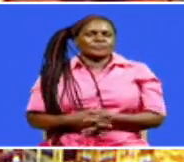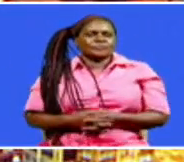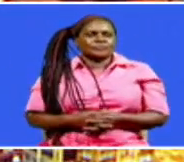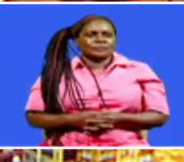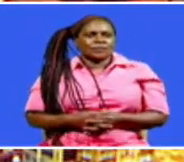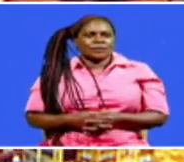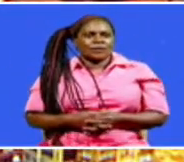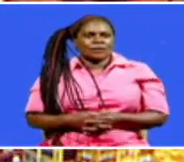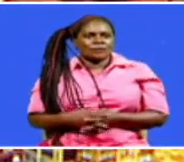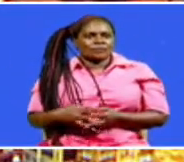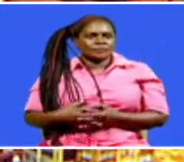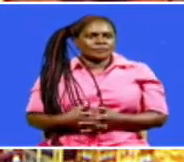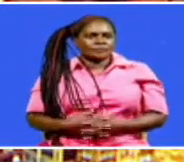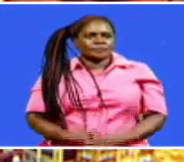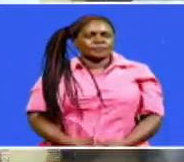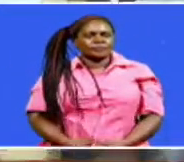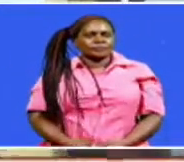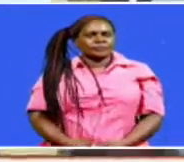na taarifa zaidi.